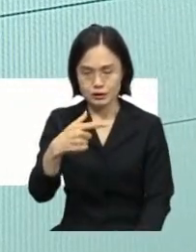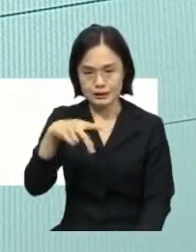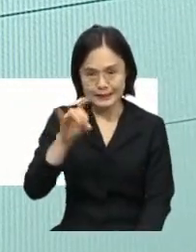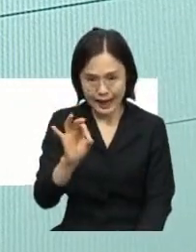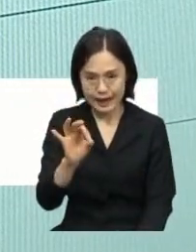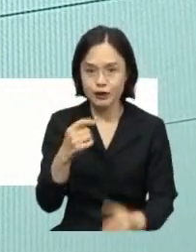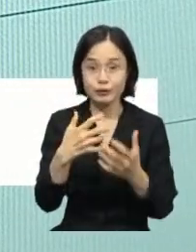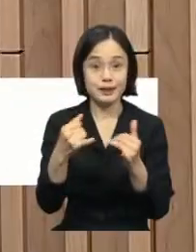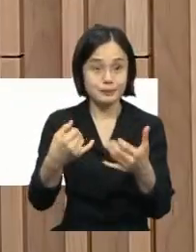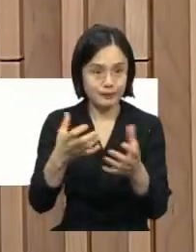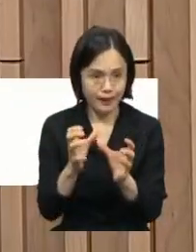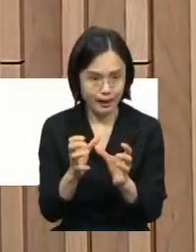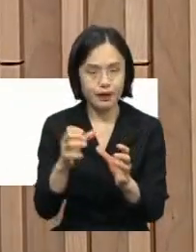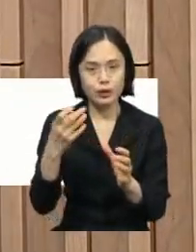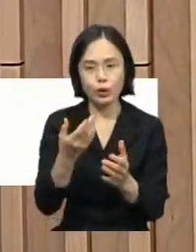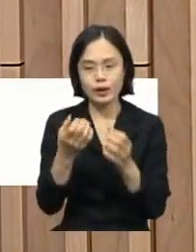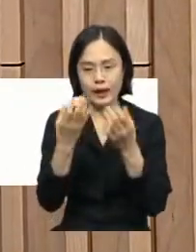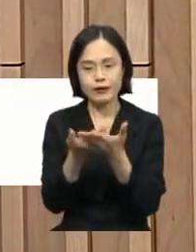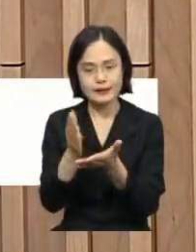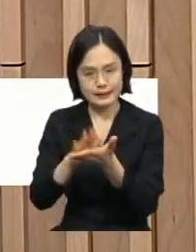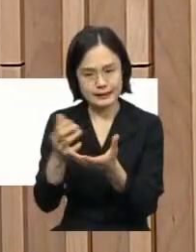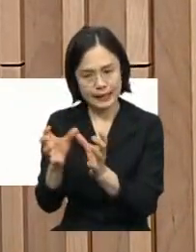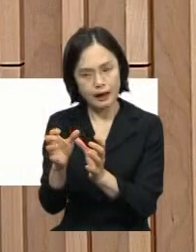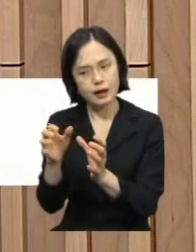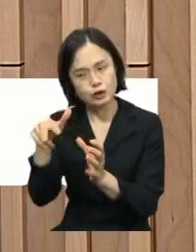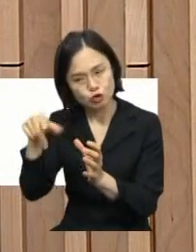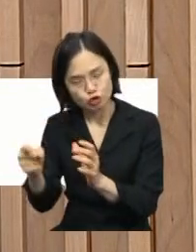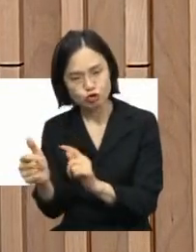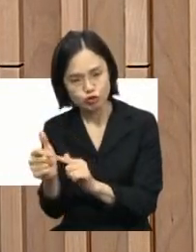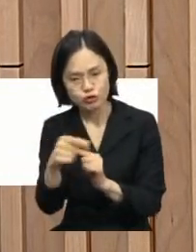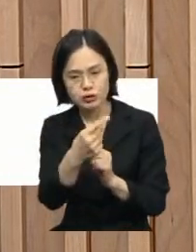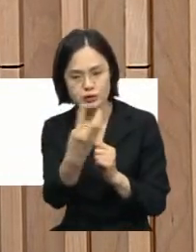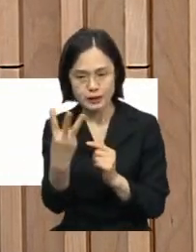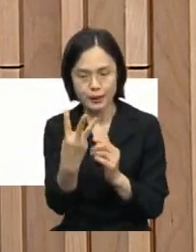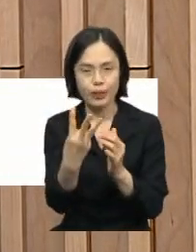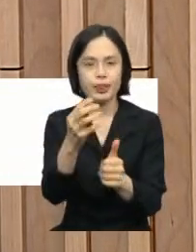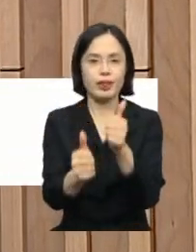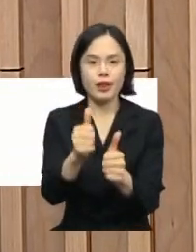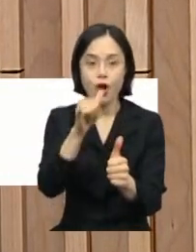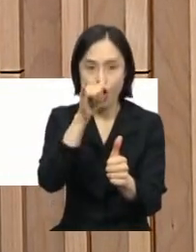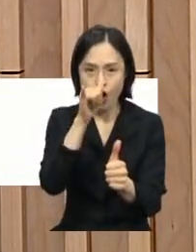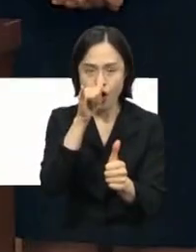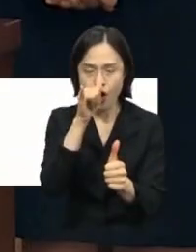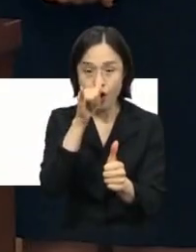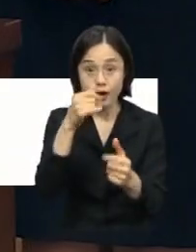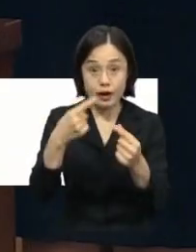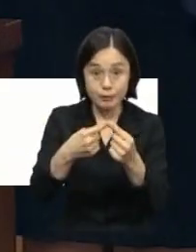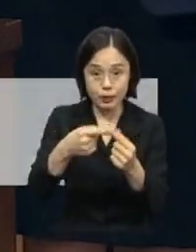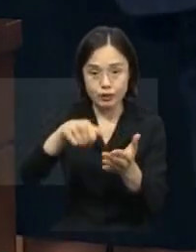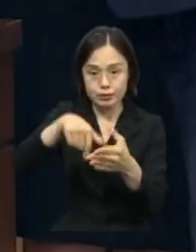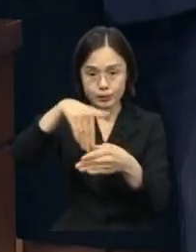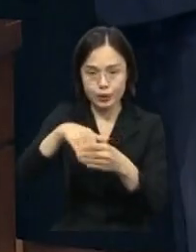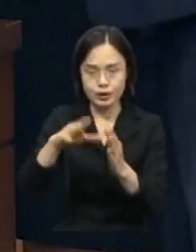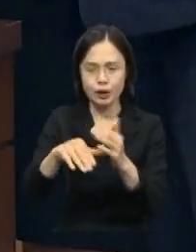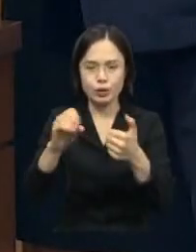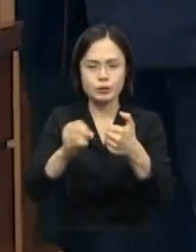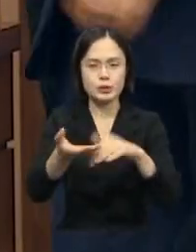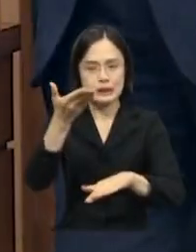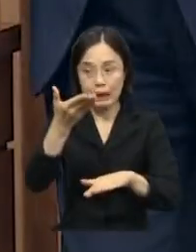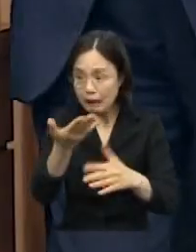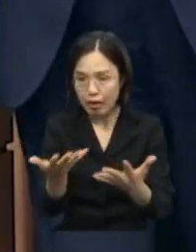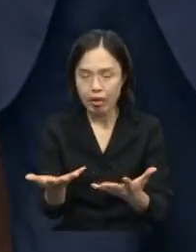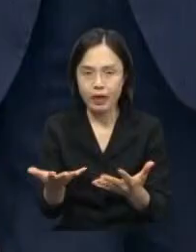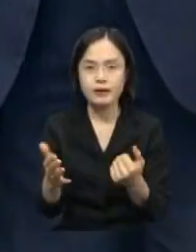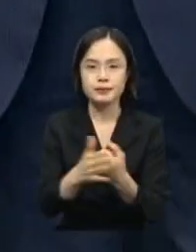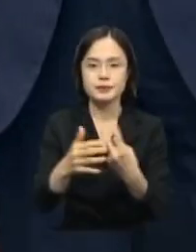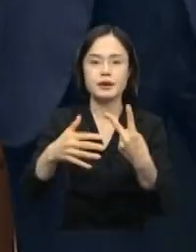주의 의원이었습니다 1차 투표결과 과반수 득표자가 나오지 않아 2차 투표로 이어졌고